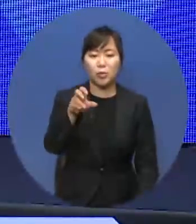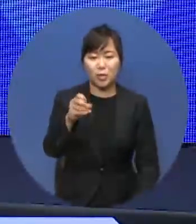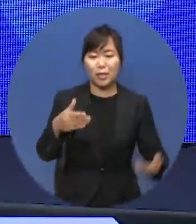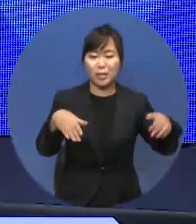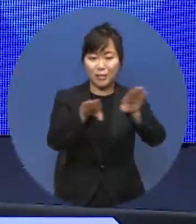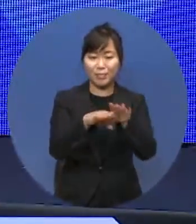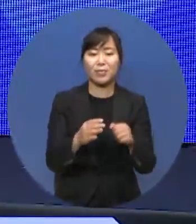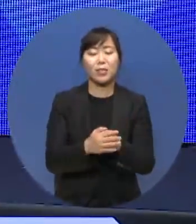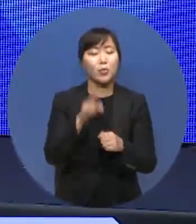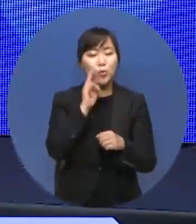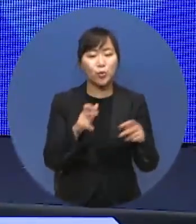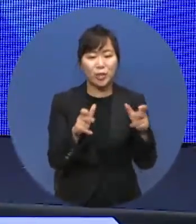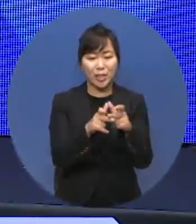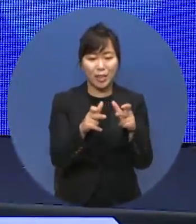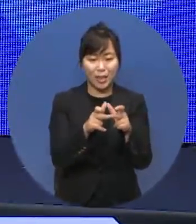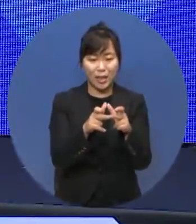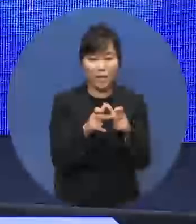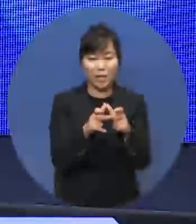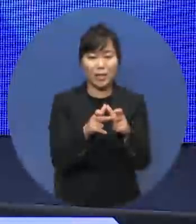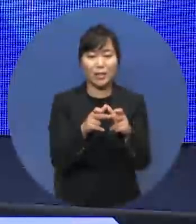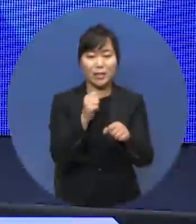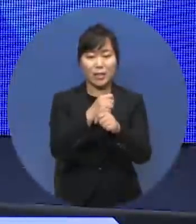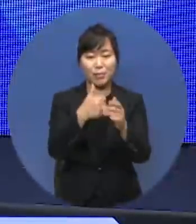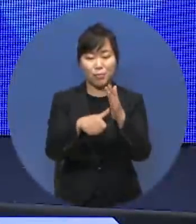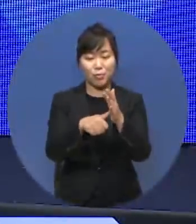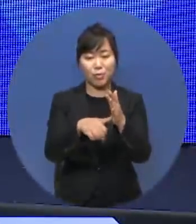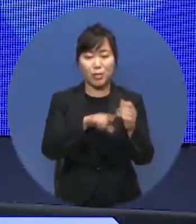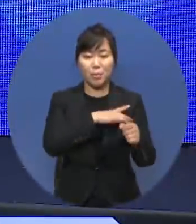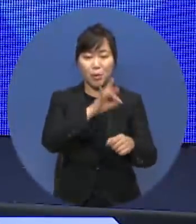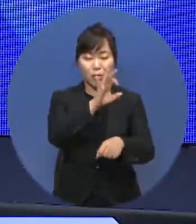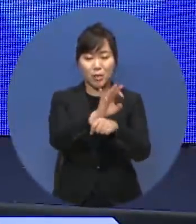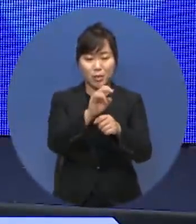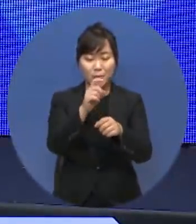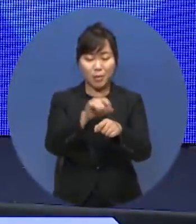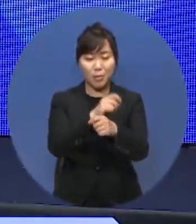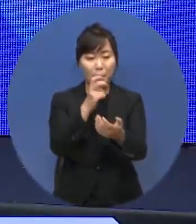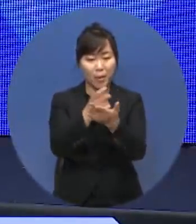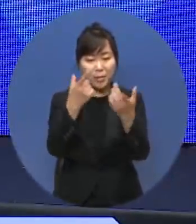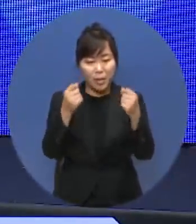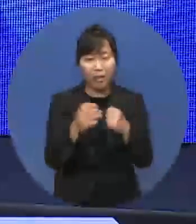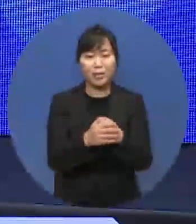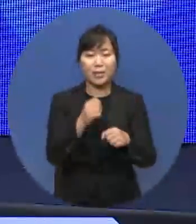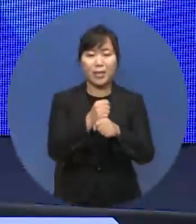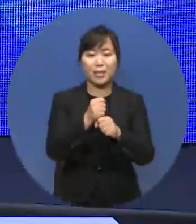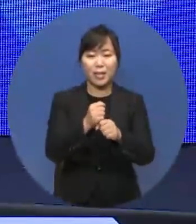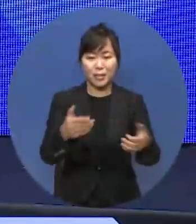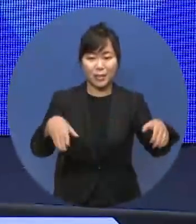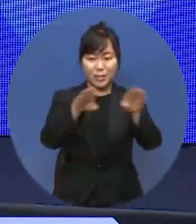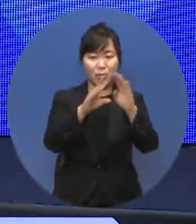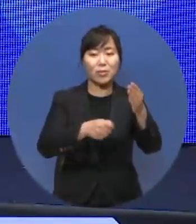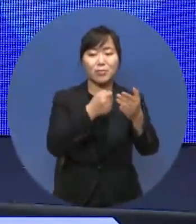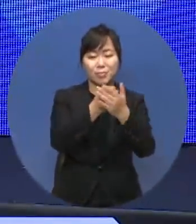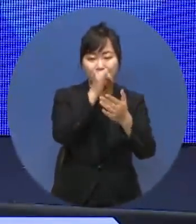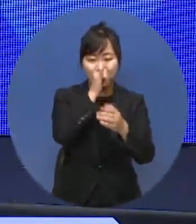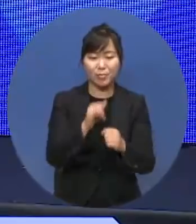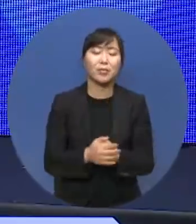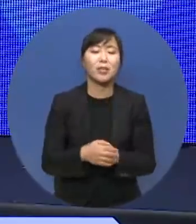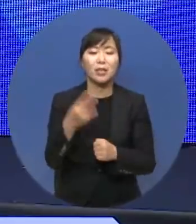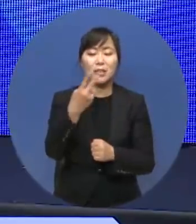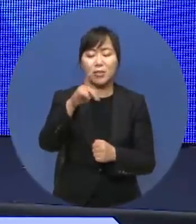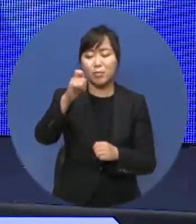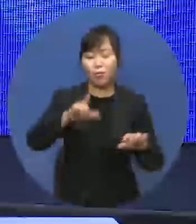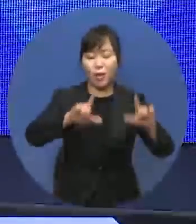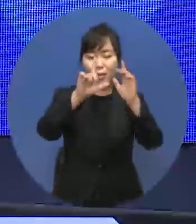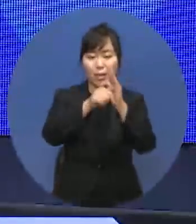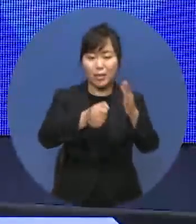이제 중증장애인 생산품 우선구매 특별법에 의해서 중증장애인 생산품 그 생산 시설로 지정이 되었습니다. 그래서